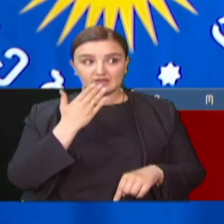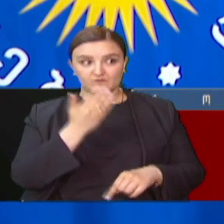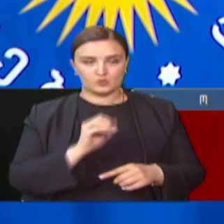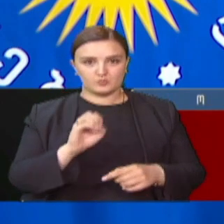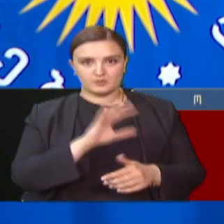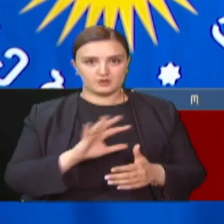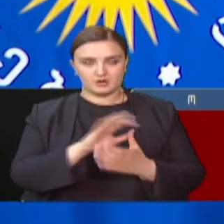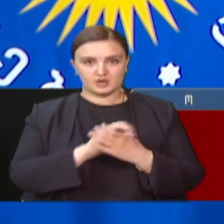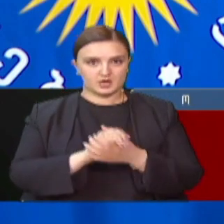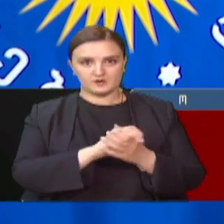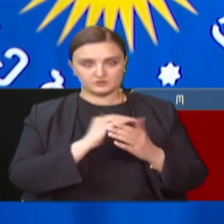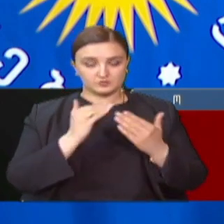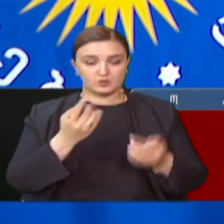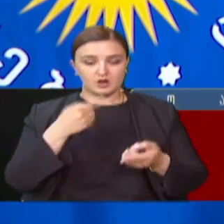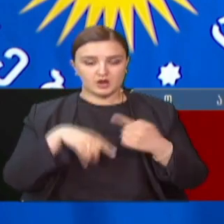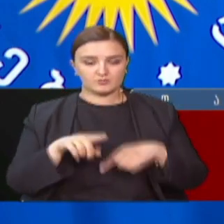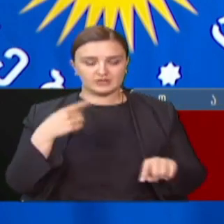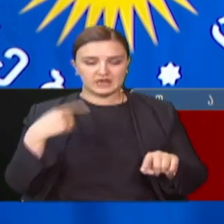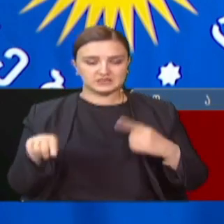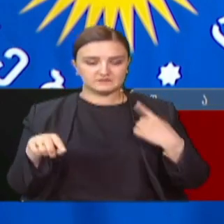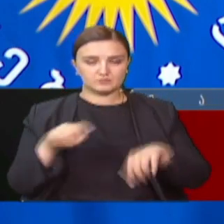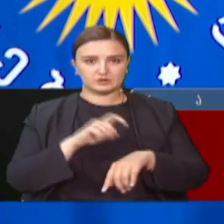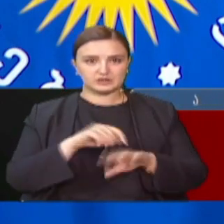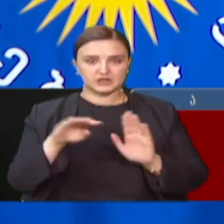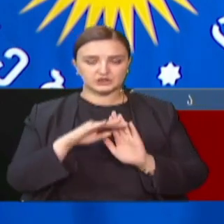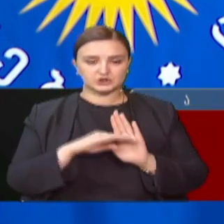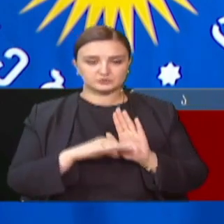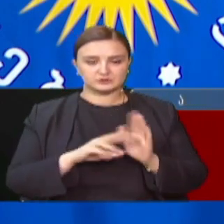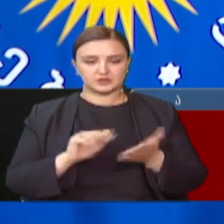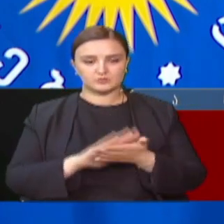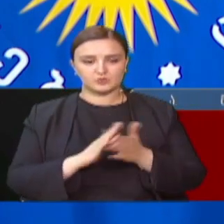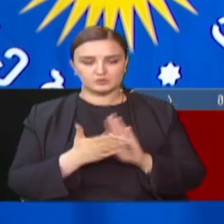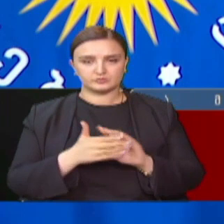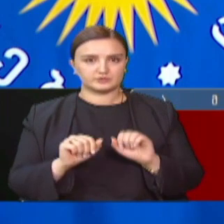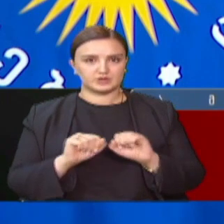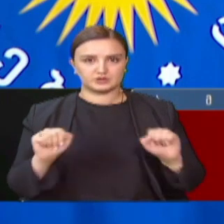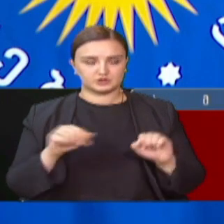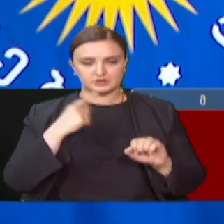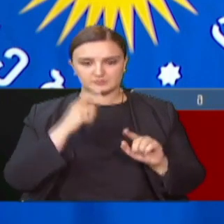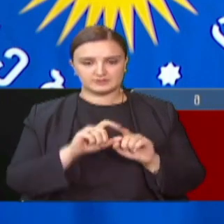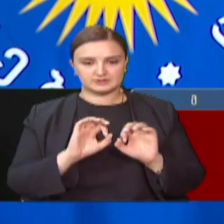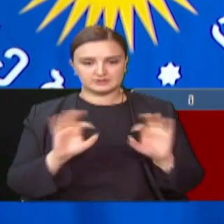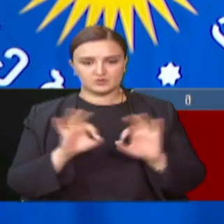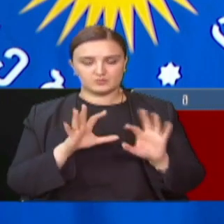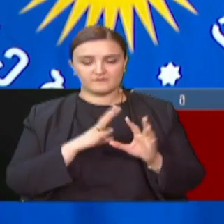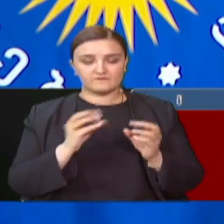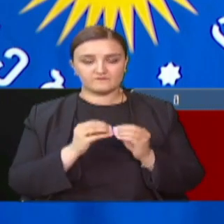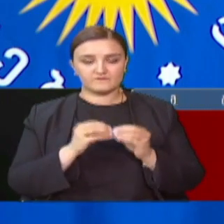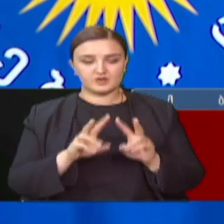ევროკავშირის. აქედან გამომდინარე, აქ განსხვავებულ რეჟიმზე და განსხვავებულ ვითარებაზე არ შეიძლება საუბარი იყოს, იგივე რეჟიმი